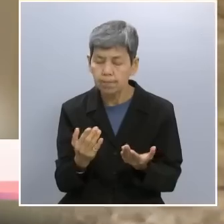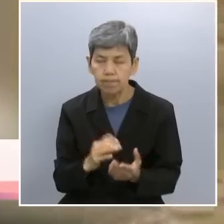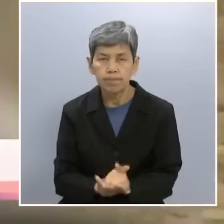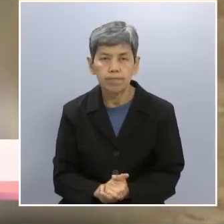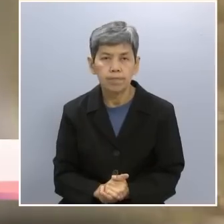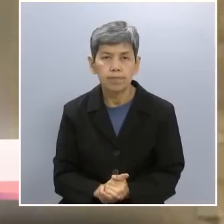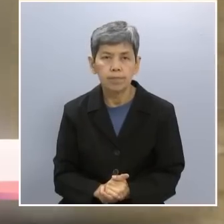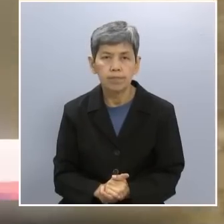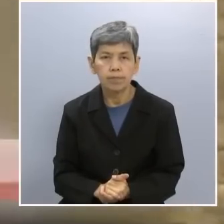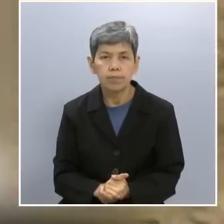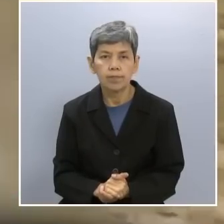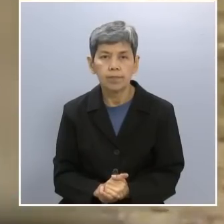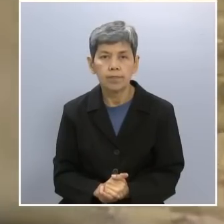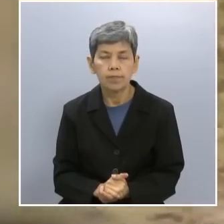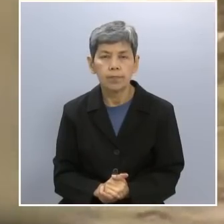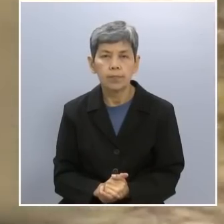ไปค่ะ